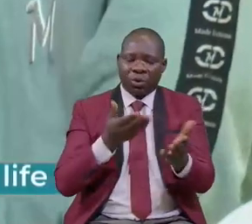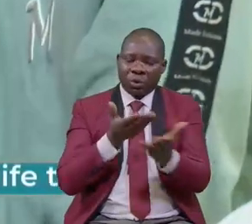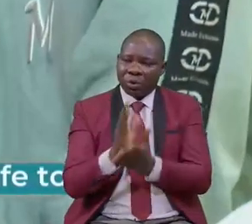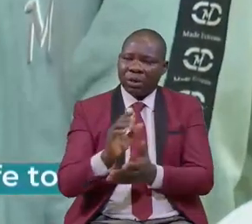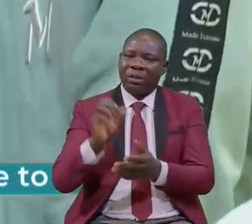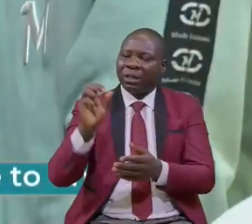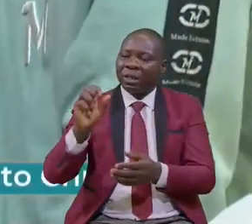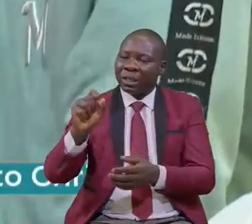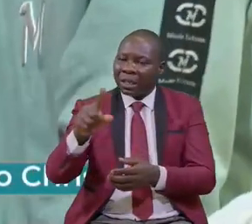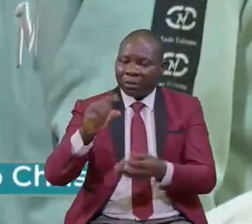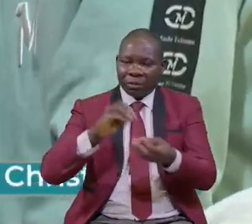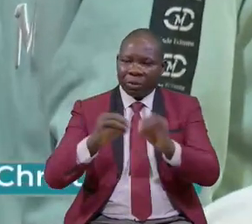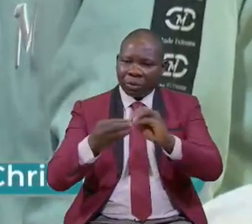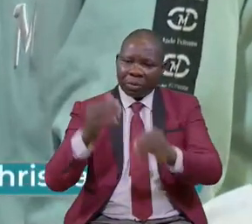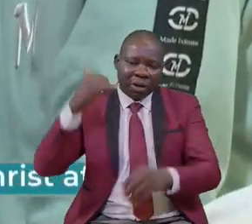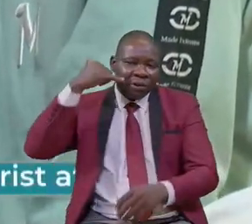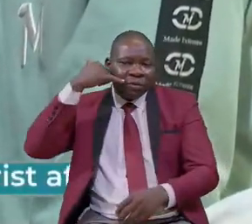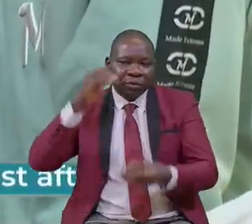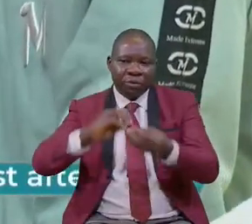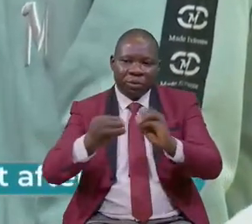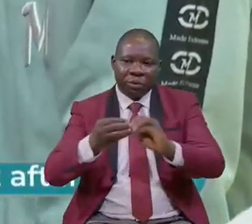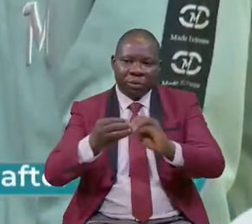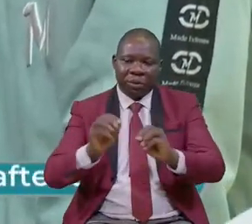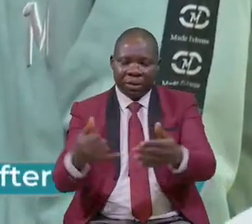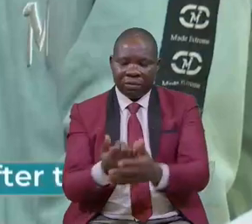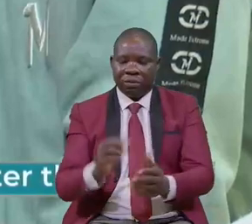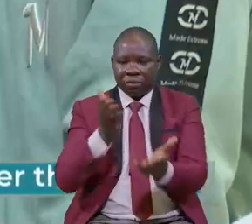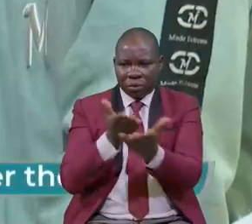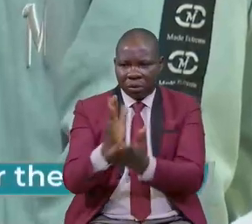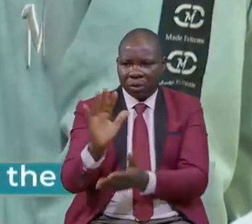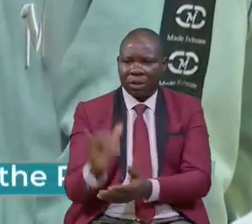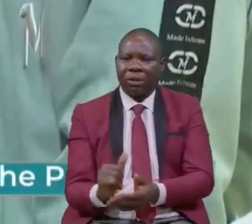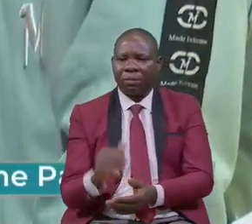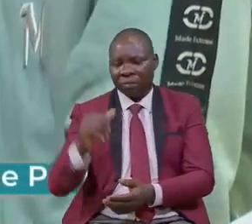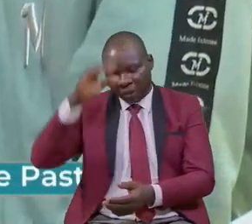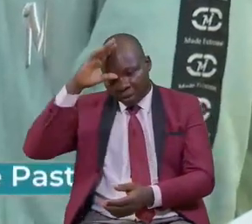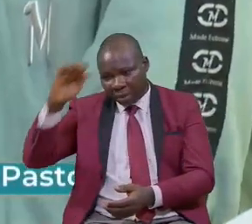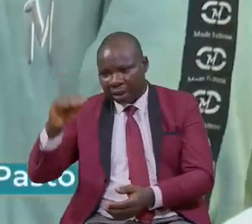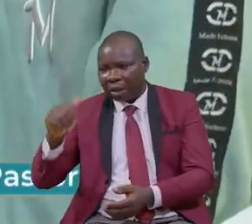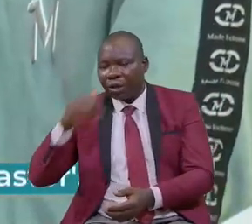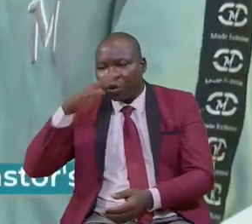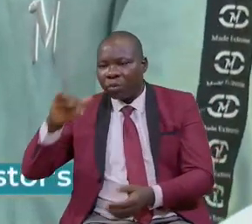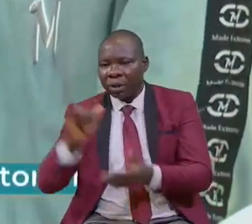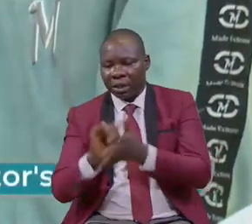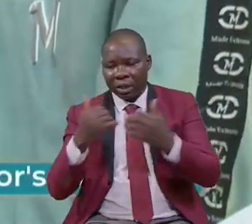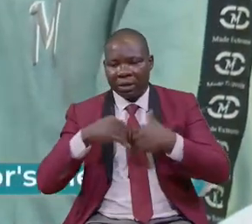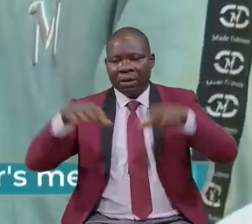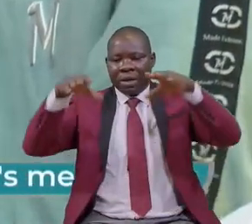Et donnez donc votre numéro correct. Si vous avez un ou deux